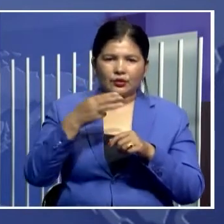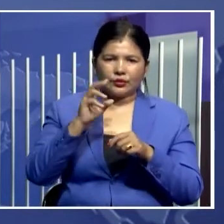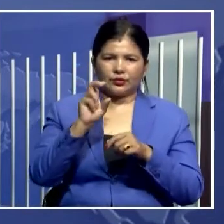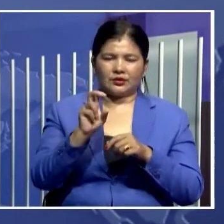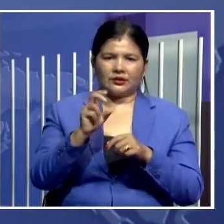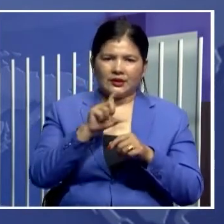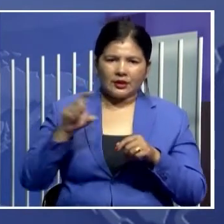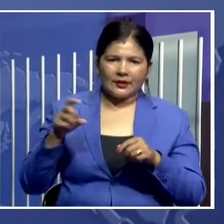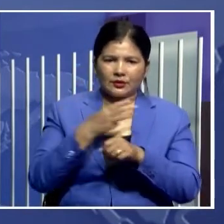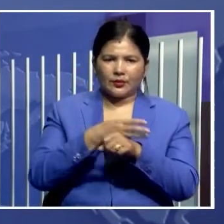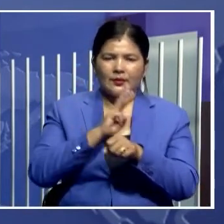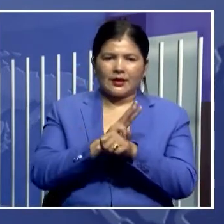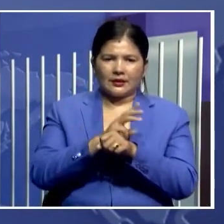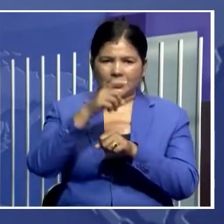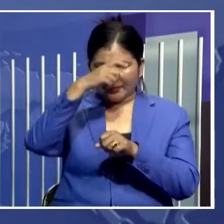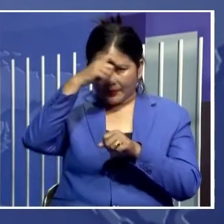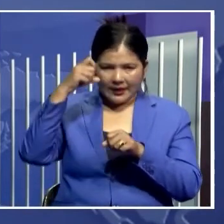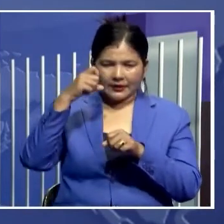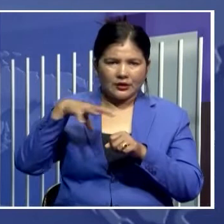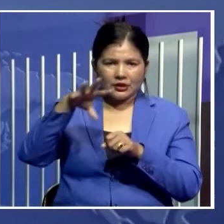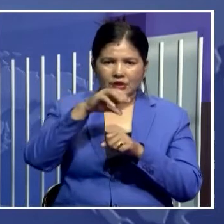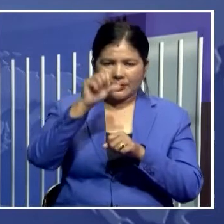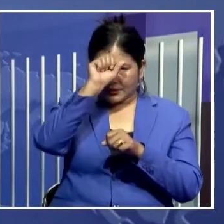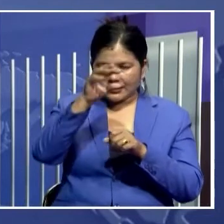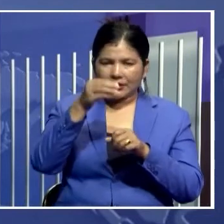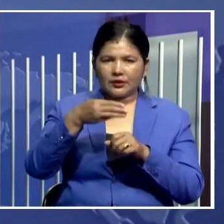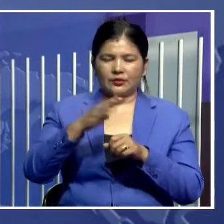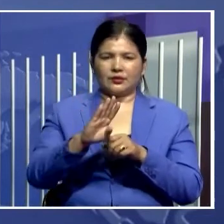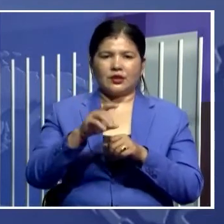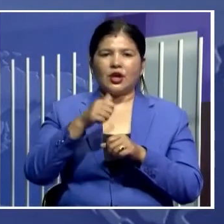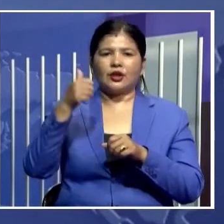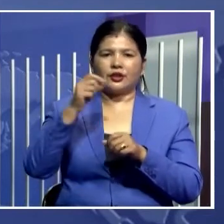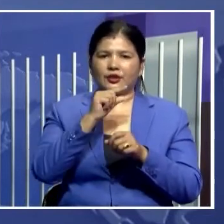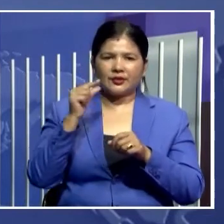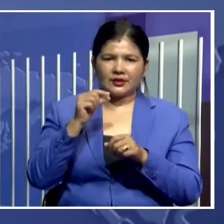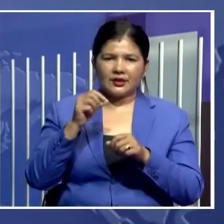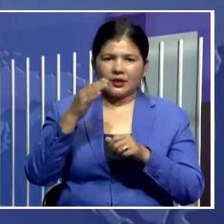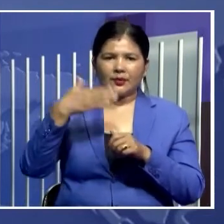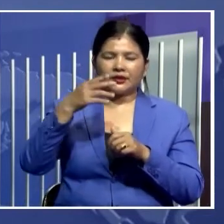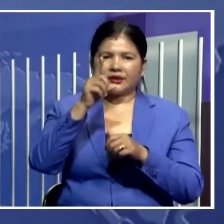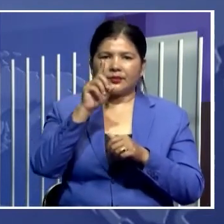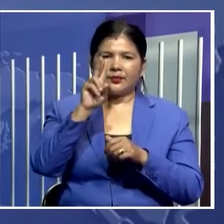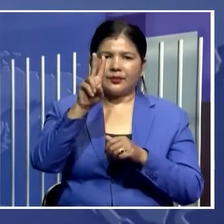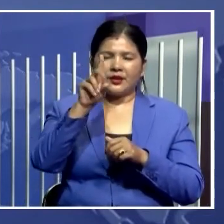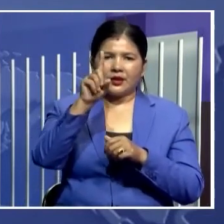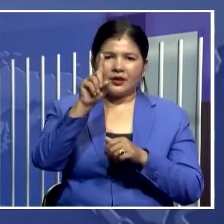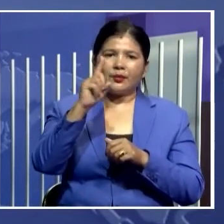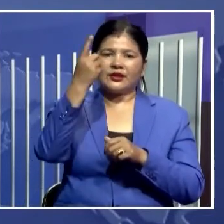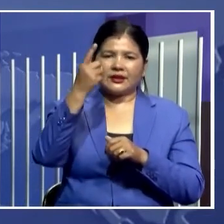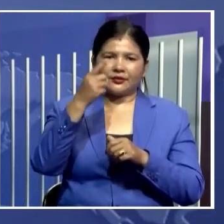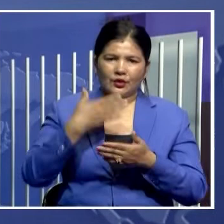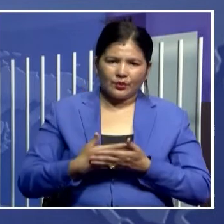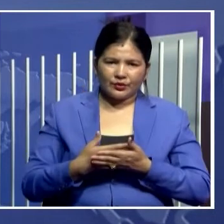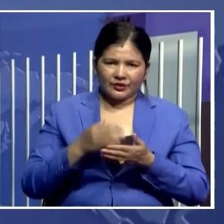नेपालगञ्ज उपमहानगरपालिका लगायत बाँकेको समग्र अवस्थाको विषयमा जानकारी दिँदै हुनुहुन्थ्यो। अब अन्य प्रसङ्ग, प्रत्येक वर्ष वैशाख शुक्ल पूर्णिमाका दिन मनाइने बुद्ध जयन्ती पर्व,